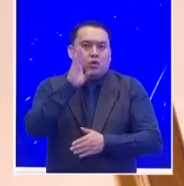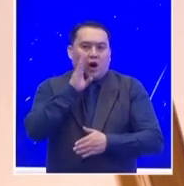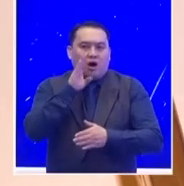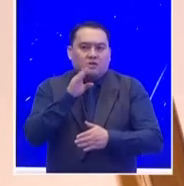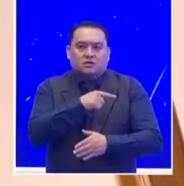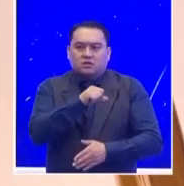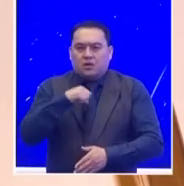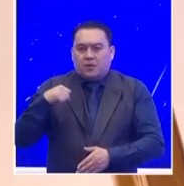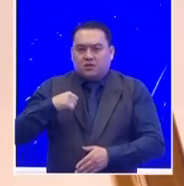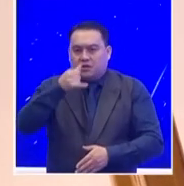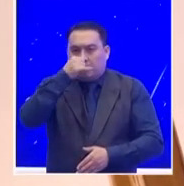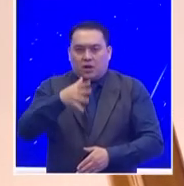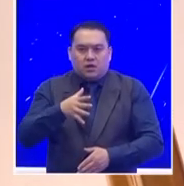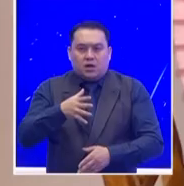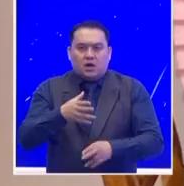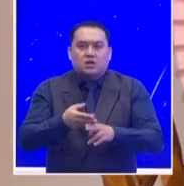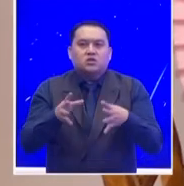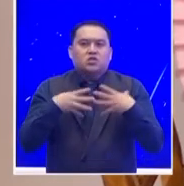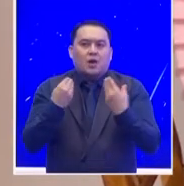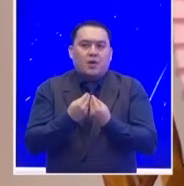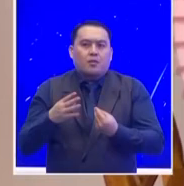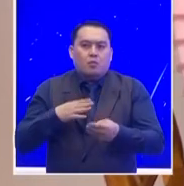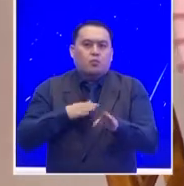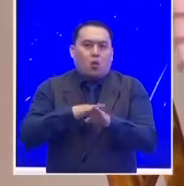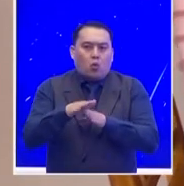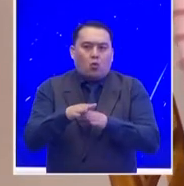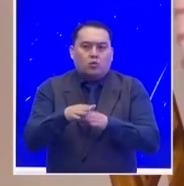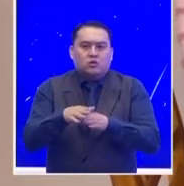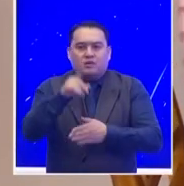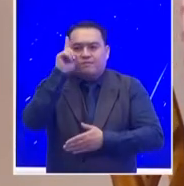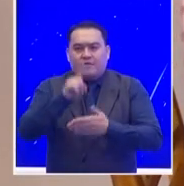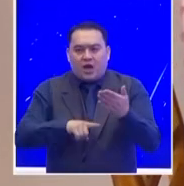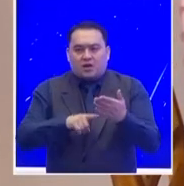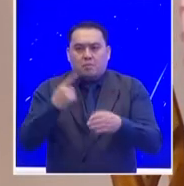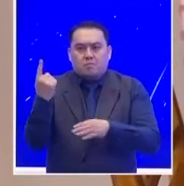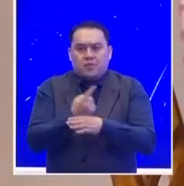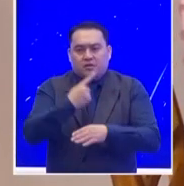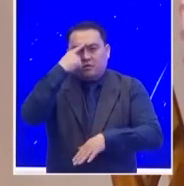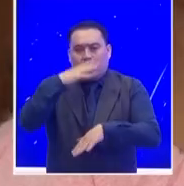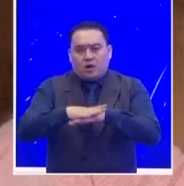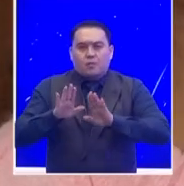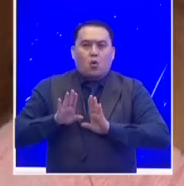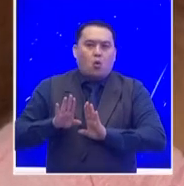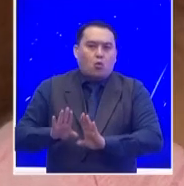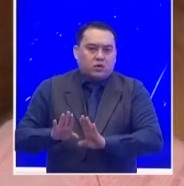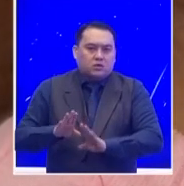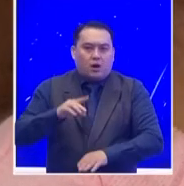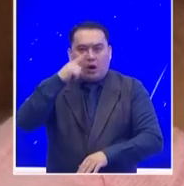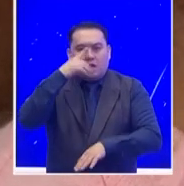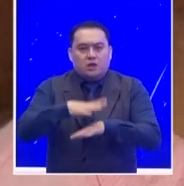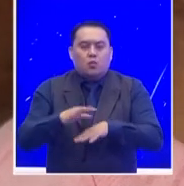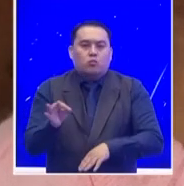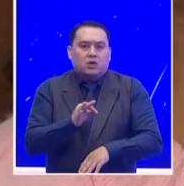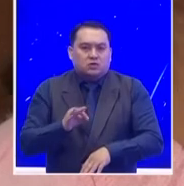Выбраться самостоятельно они не могли. Семья практически полностью потеряла веру. Тогда еще первый заместитель акима Алматинской области Амандык